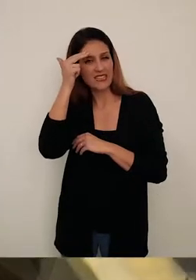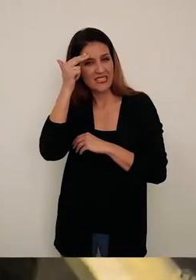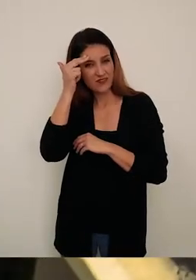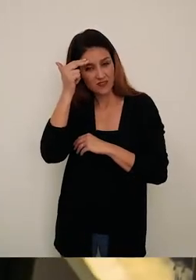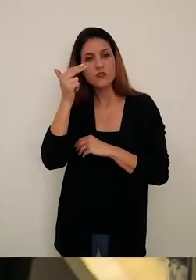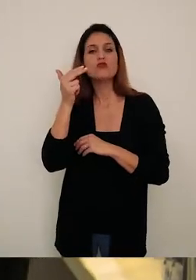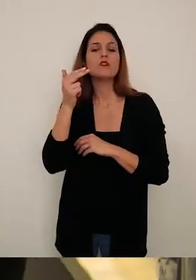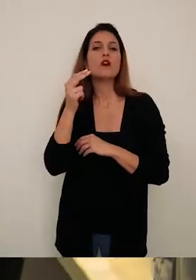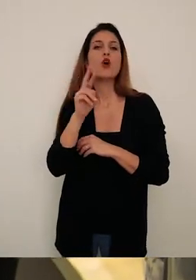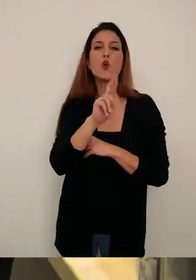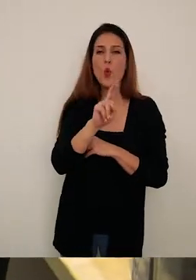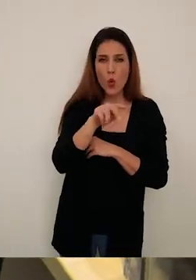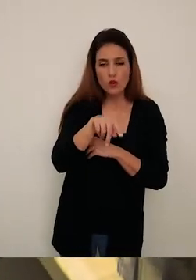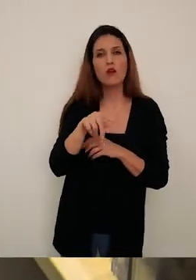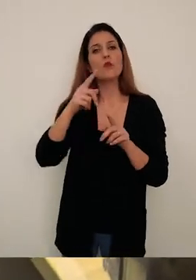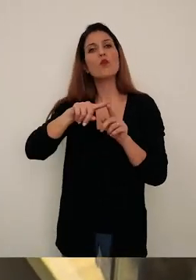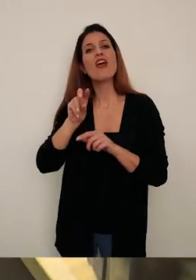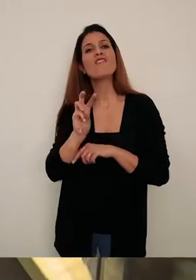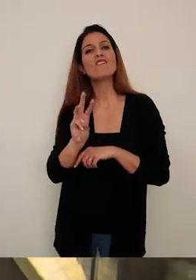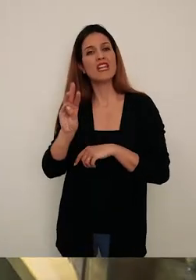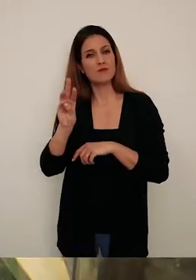la macchina conduttrice di scintille di Wimst.